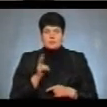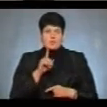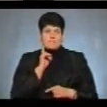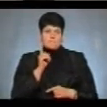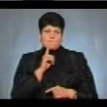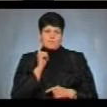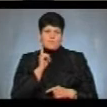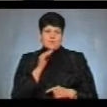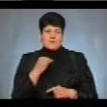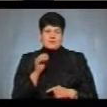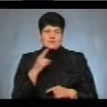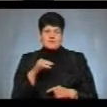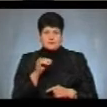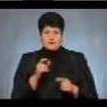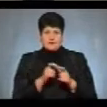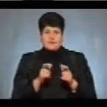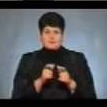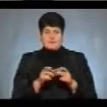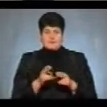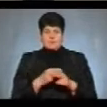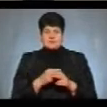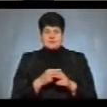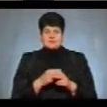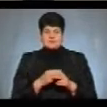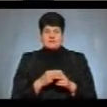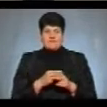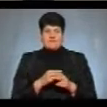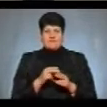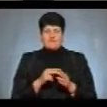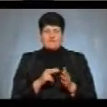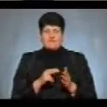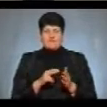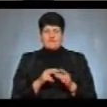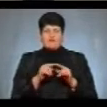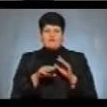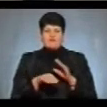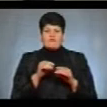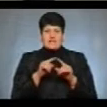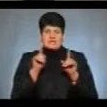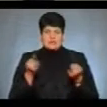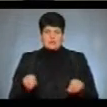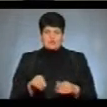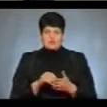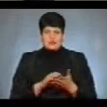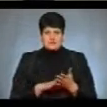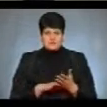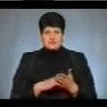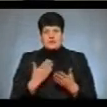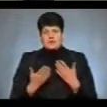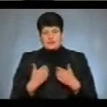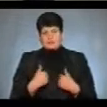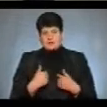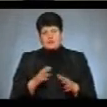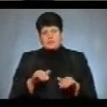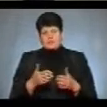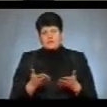молодь з ID-картками, без відповідного витягу з державного демографічного реєстру. Але ми, як